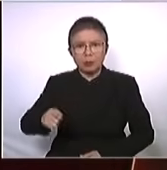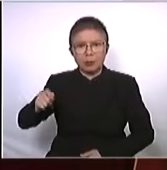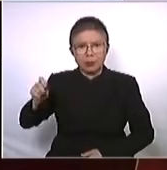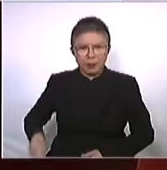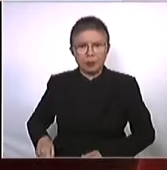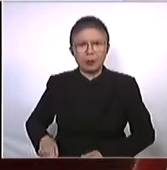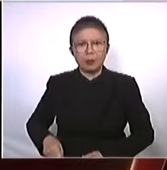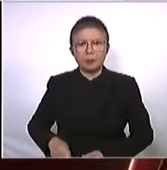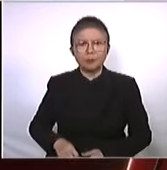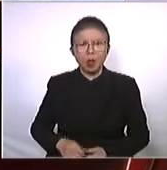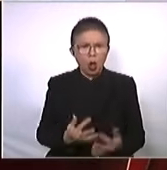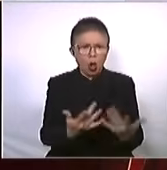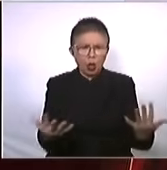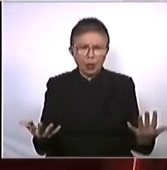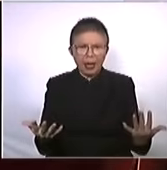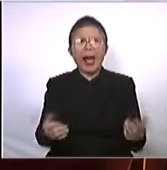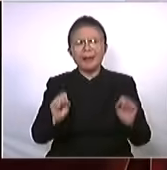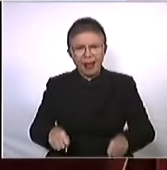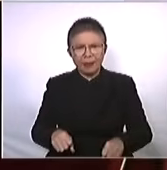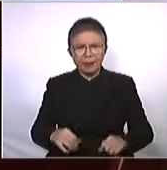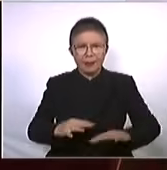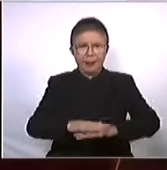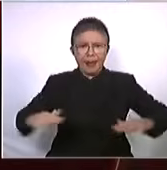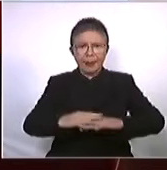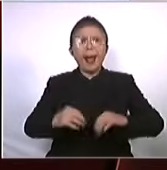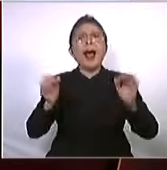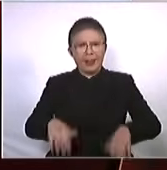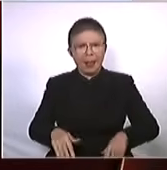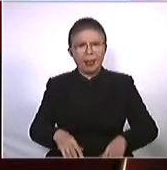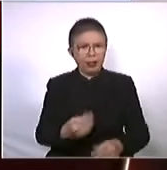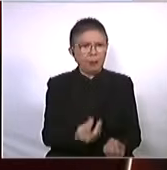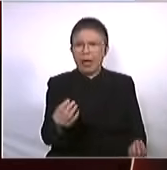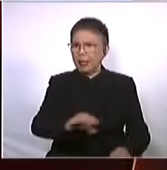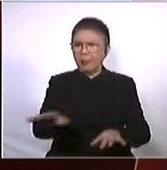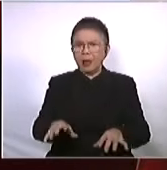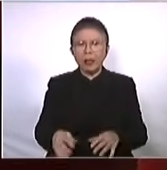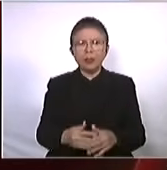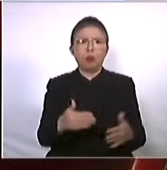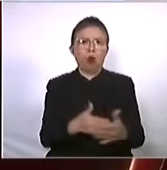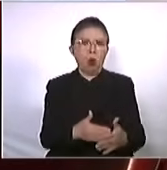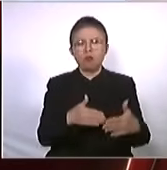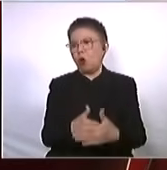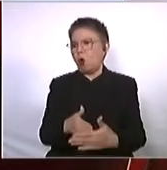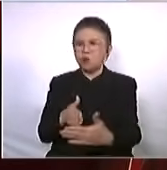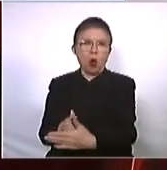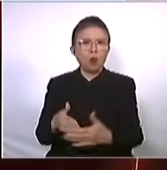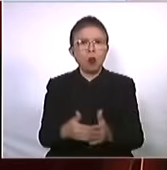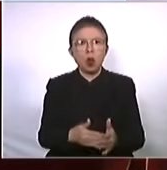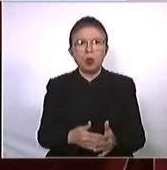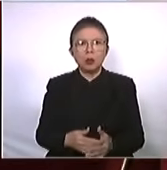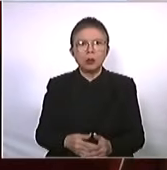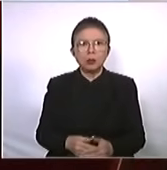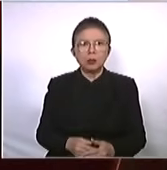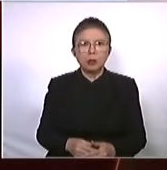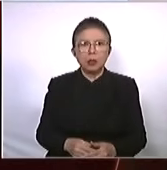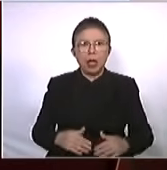kuncinya aturannya semua sudah ada tapi kemudian bocor di mana-mana tidak jalan di mana-mana banyak tanah orang